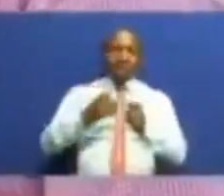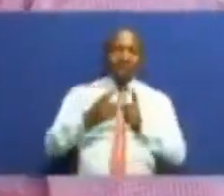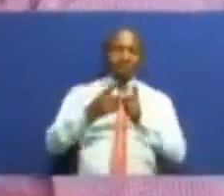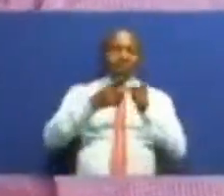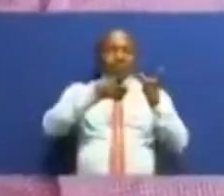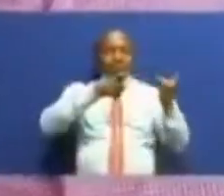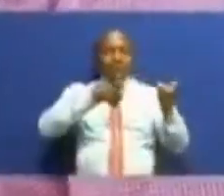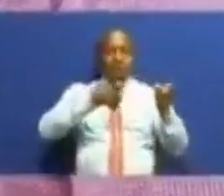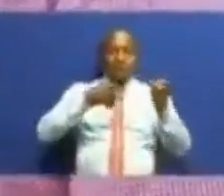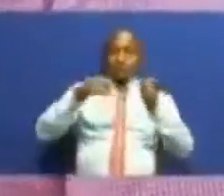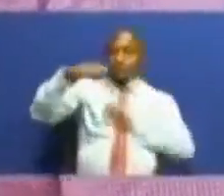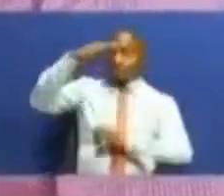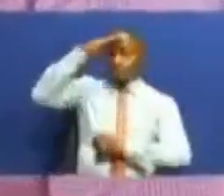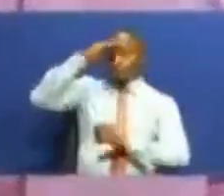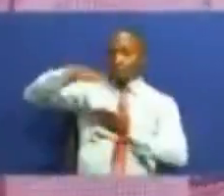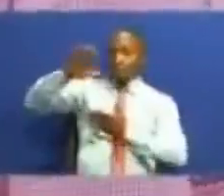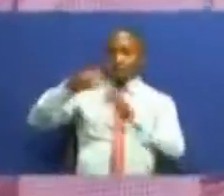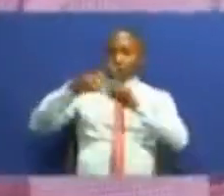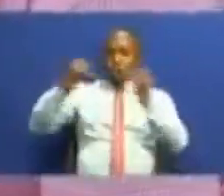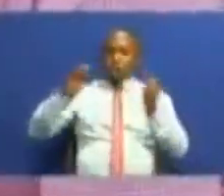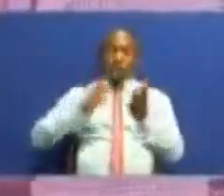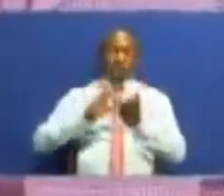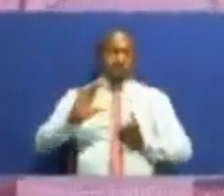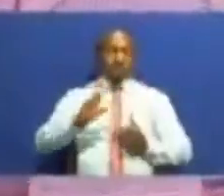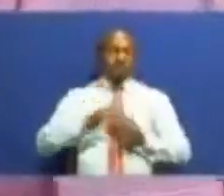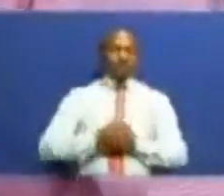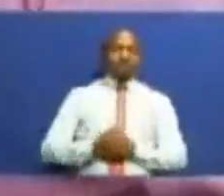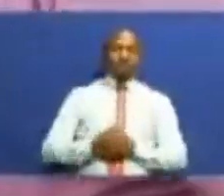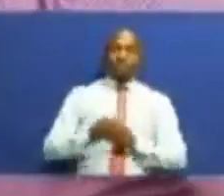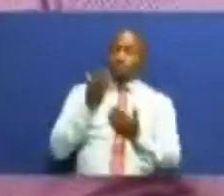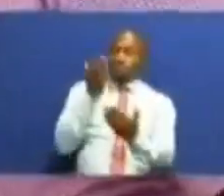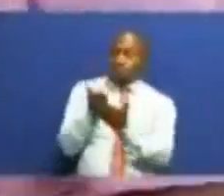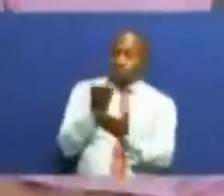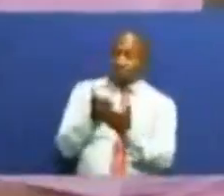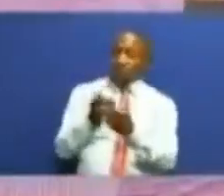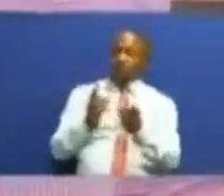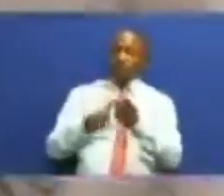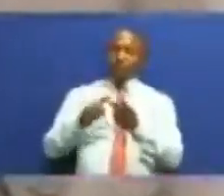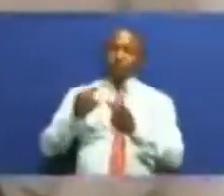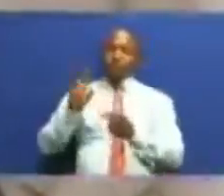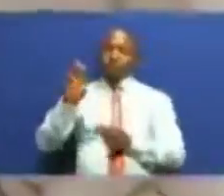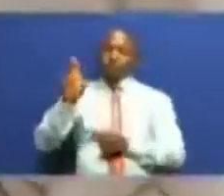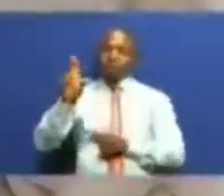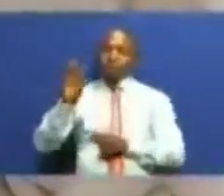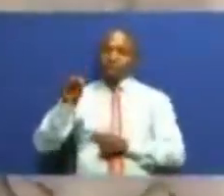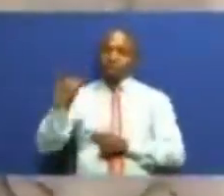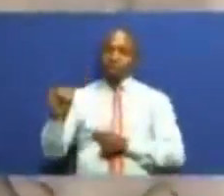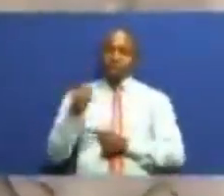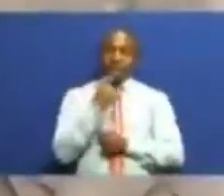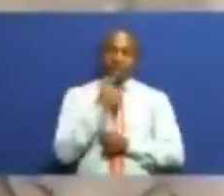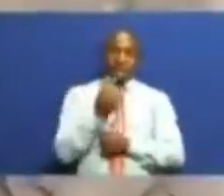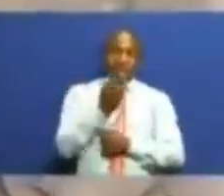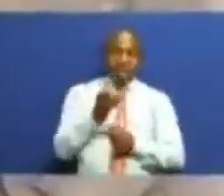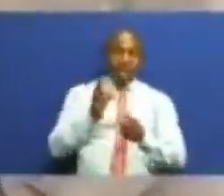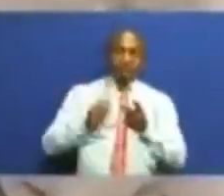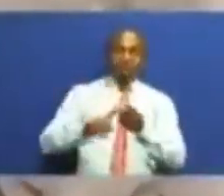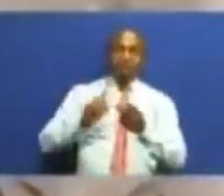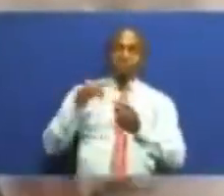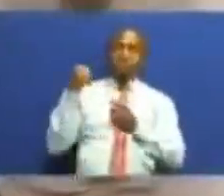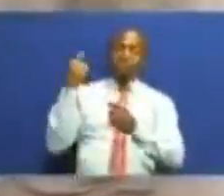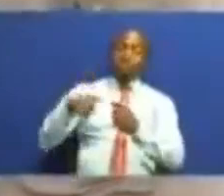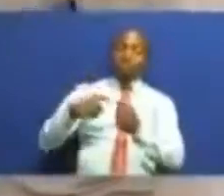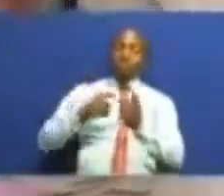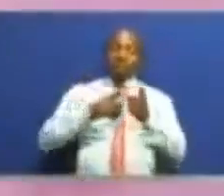na polisi maeneo ya Kinondoni jijini Dar es Salaam. Shahidi huyo Aida Ulomi amedai mahakamani hapo kuwa alipigwa